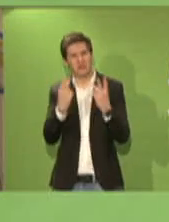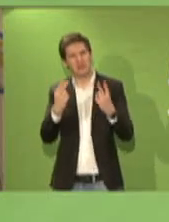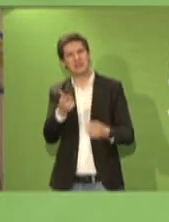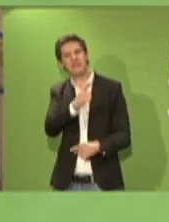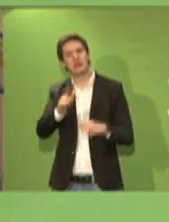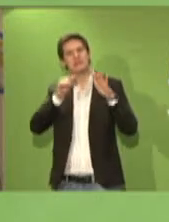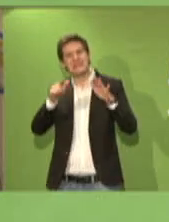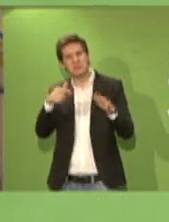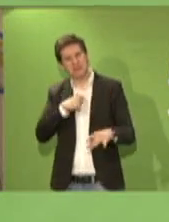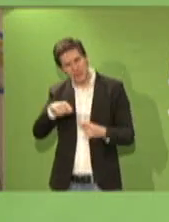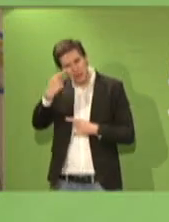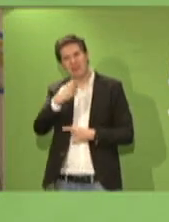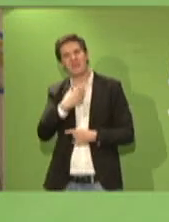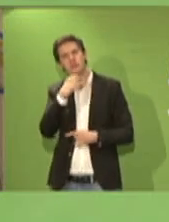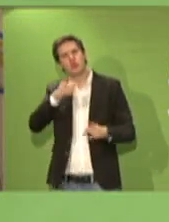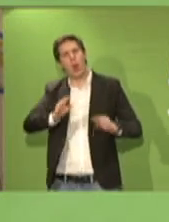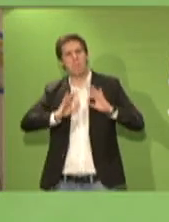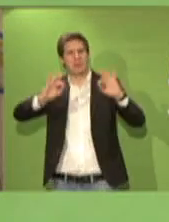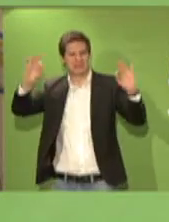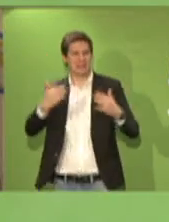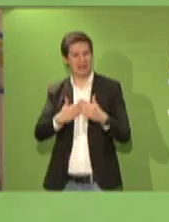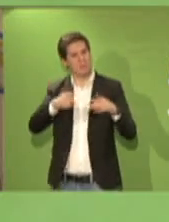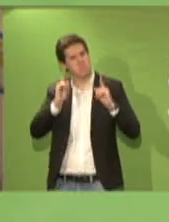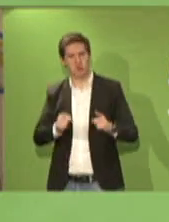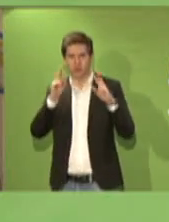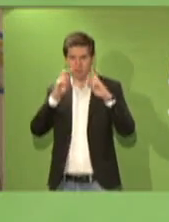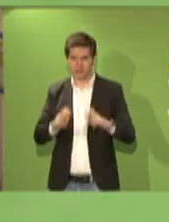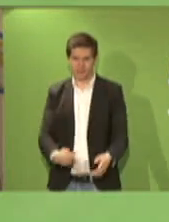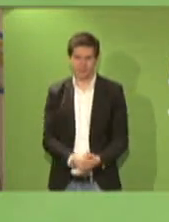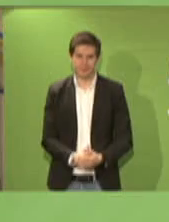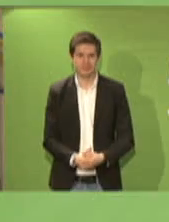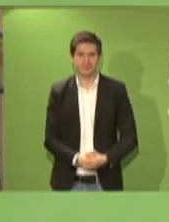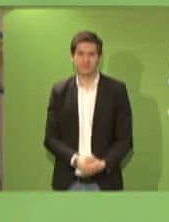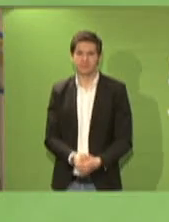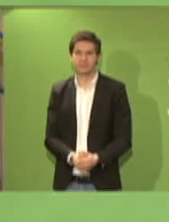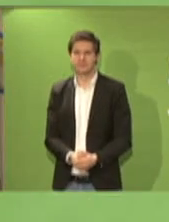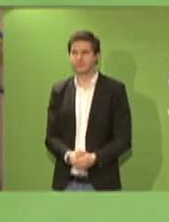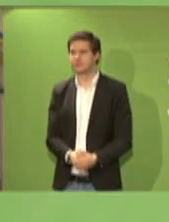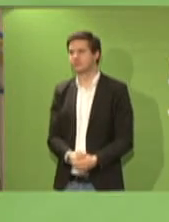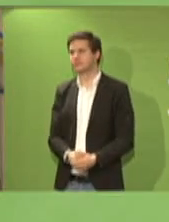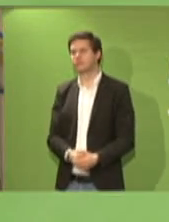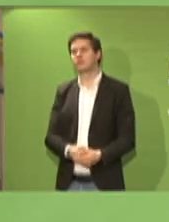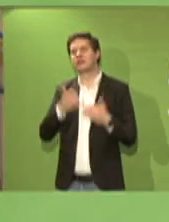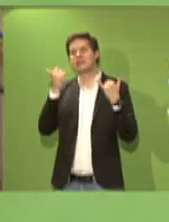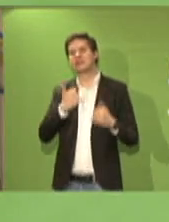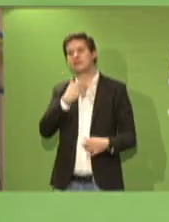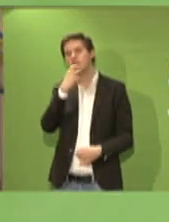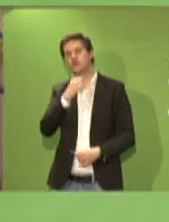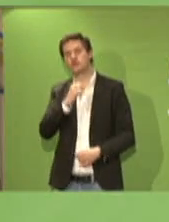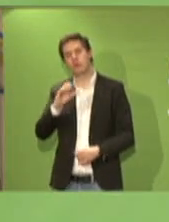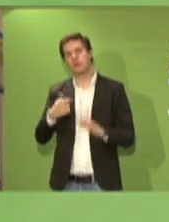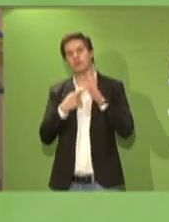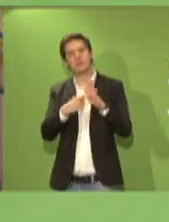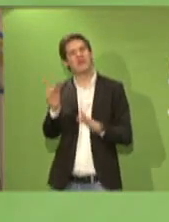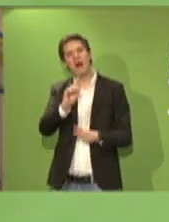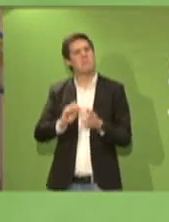viel, viel besser werden. Jetzt kommen wir aber mal zu denen, die schon diesmal besonders herausragend gut waren. Da haben